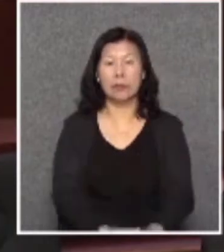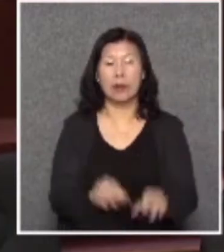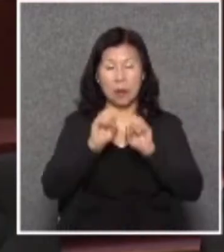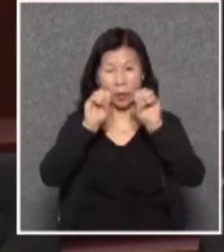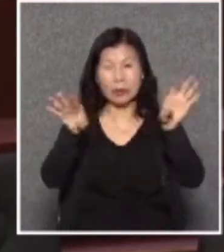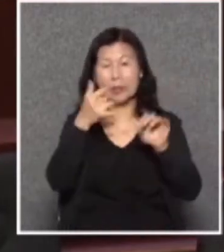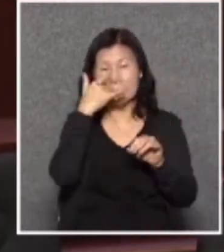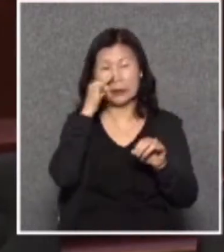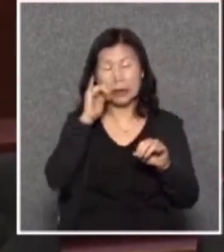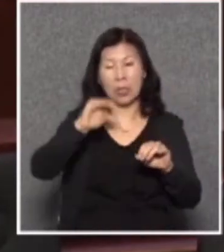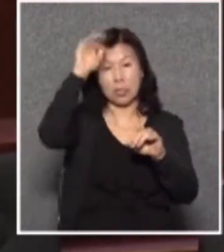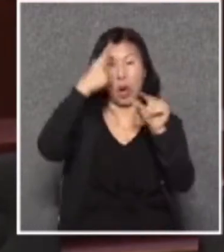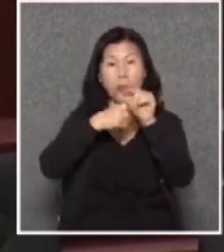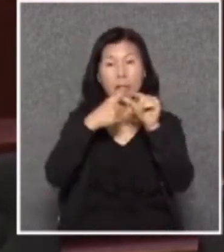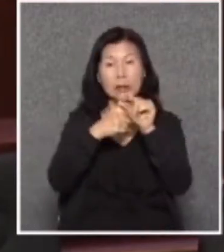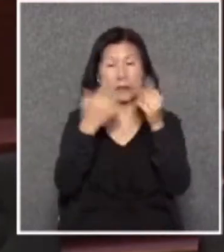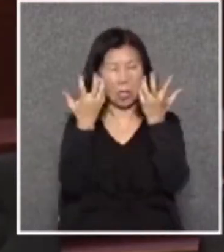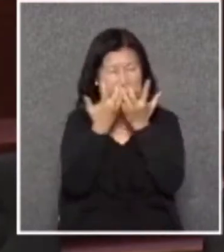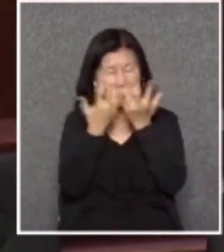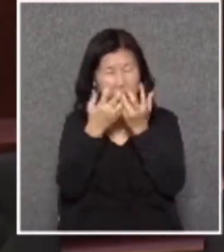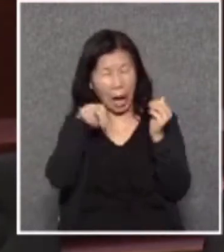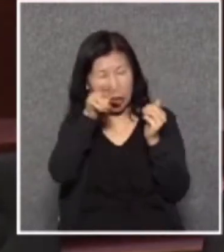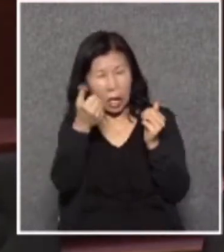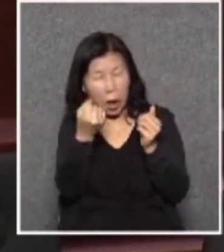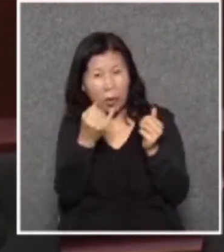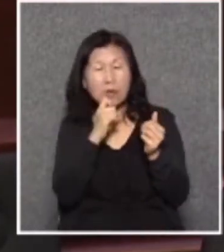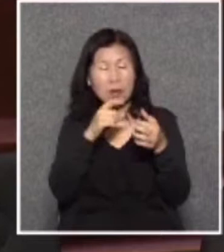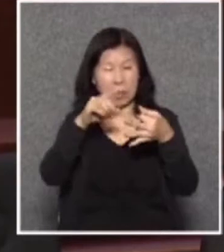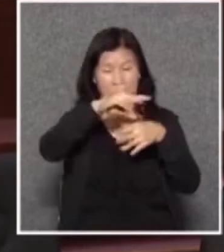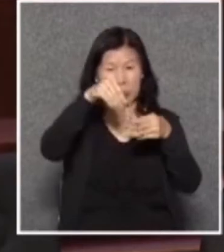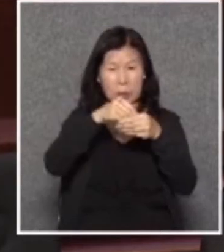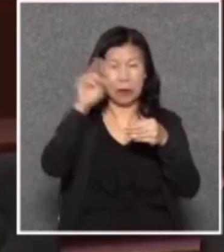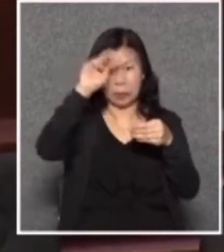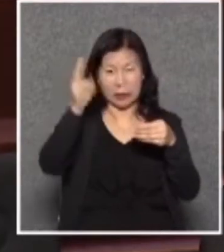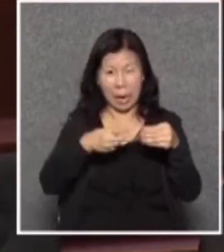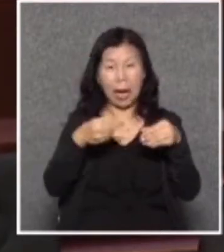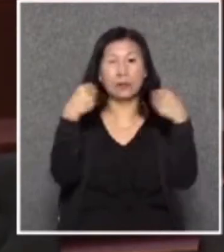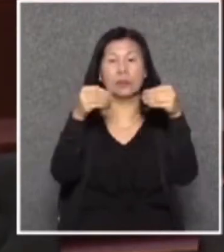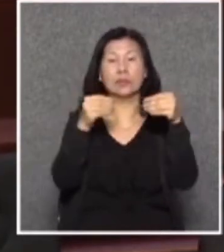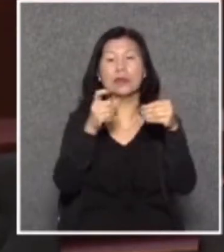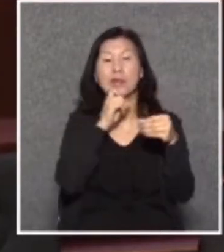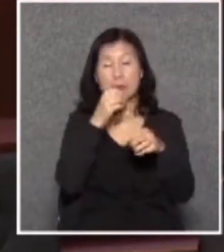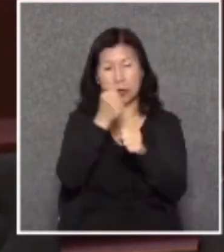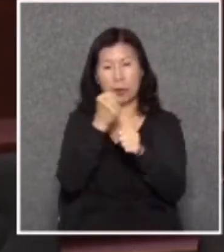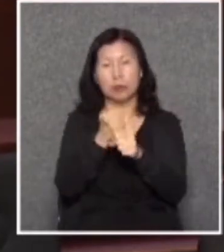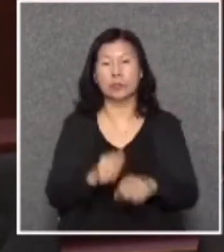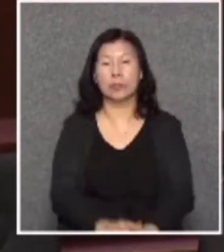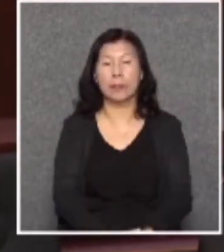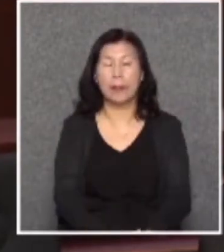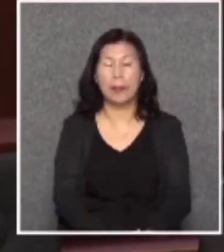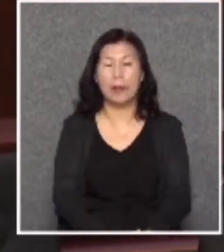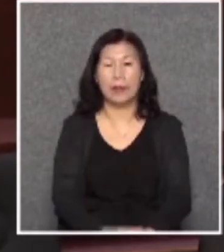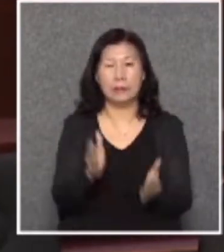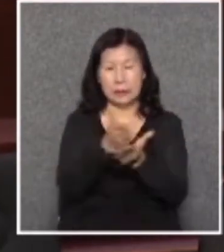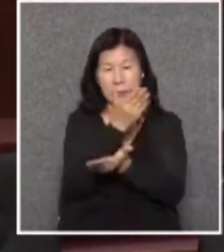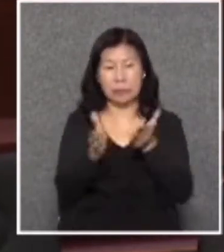新高中課程和評估，裏面包括通識教育科的檢討工作，分別